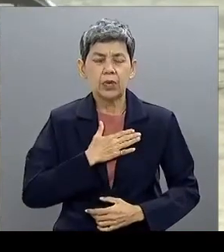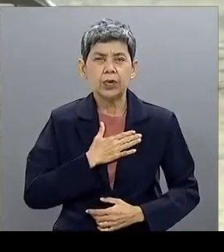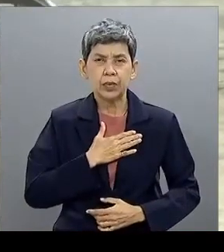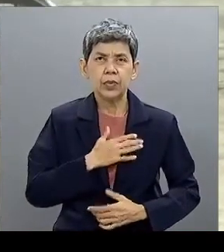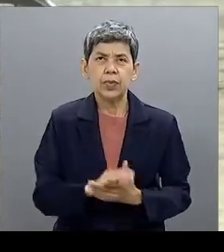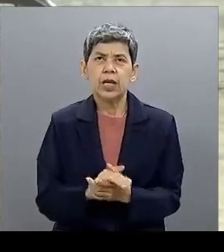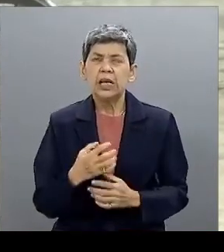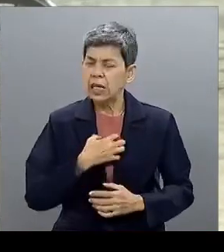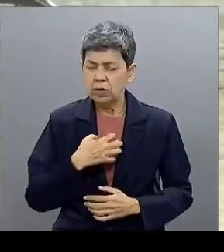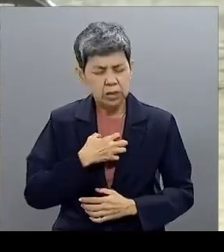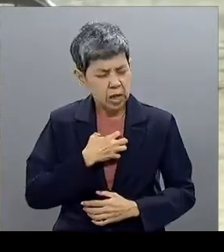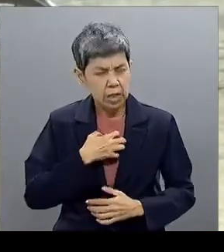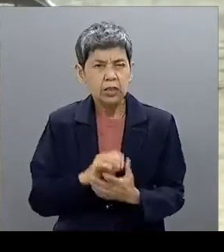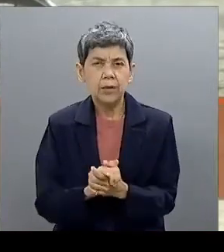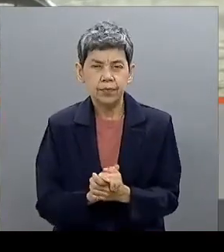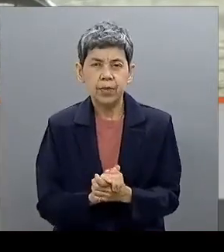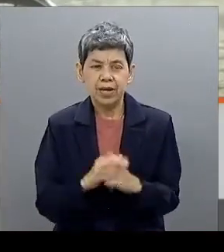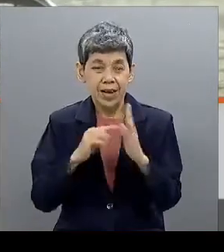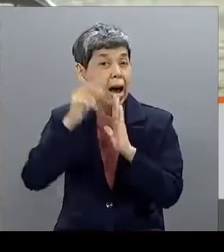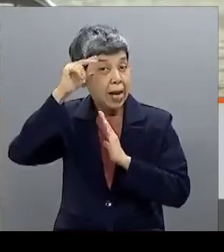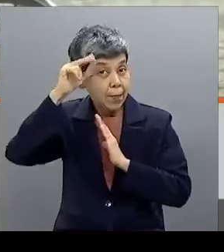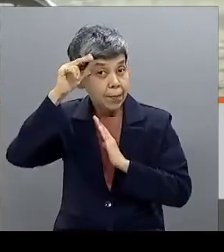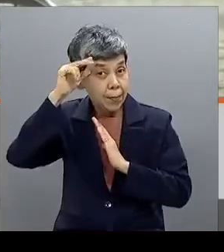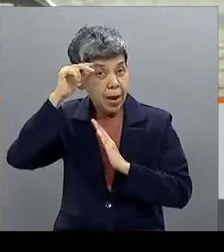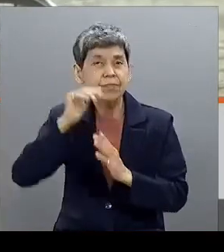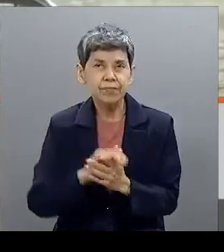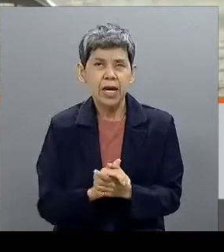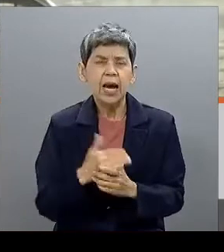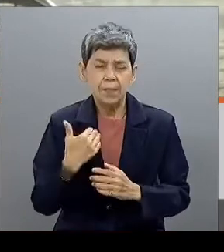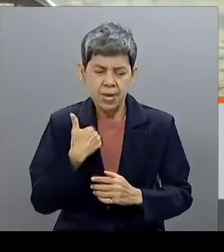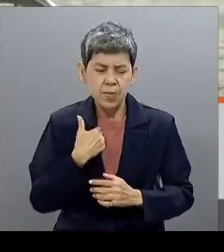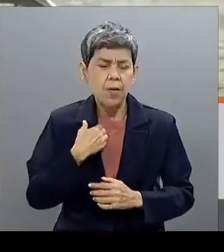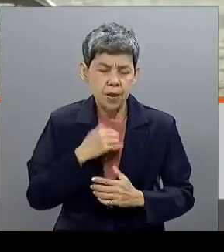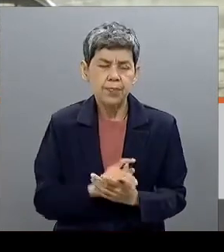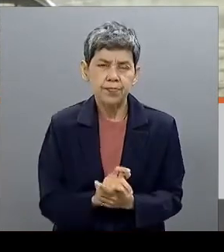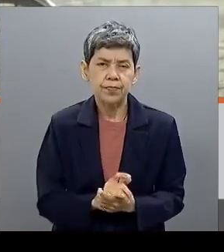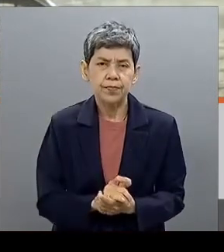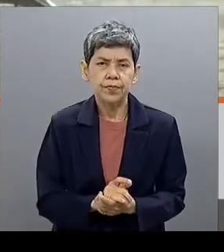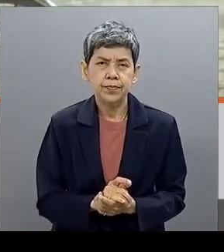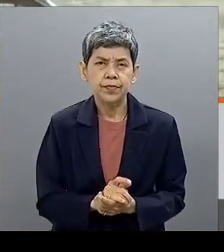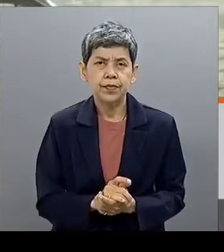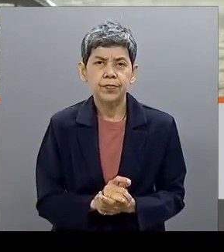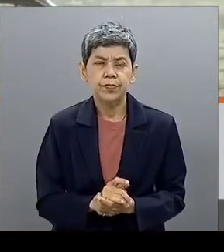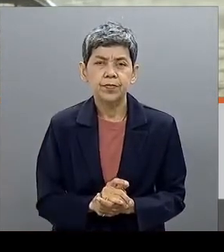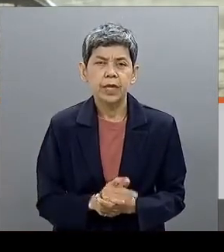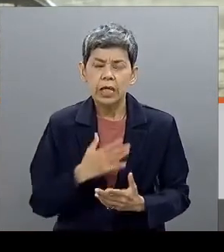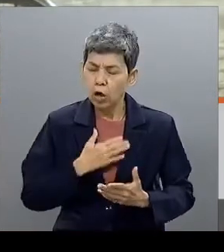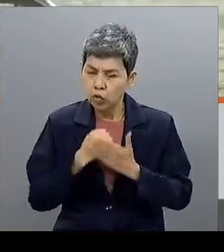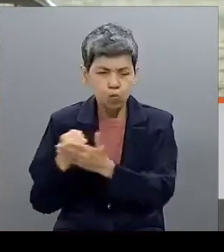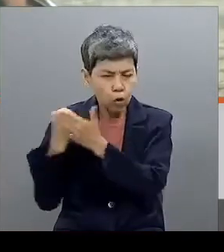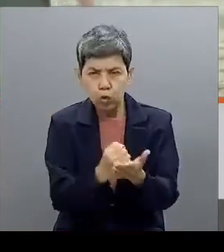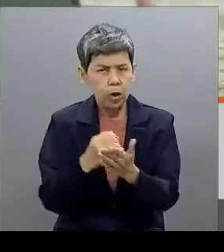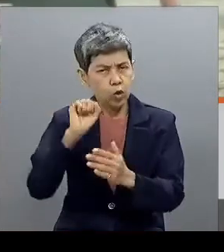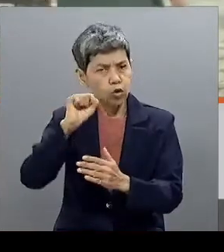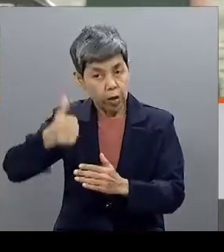ราถนนต่างๆอย่างที่วันนี้ที่สำรวจทั้งนั้นก็มีเยอะอยู่ครับอยากทำมาช่วยอยู ่อย